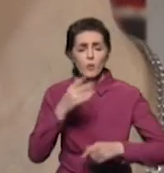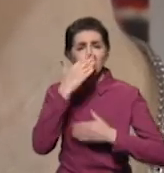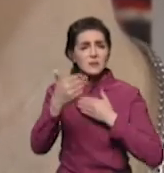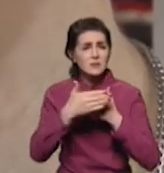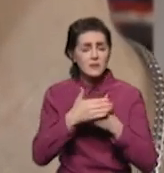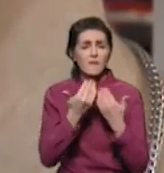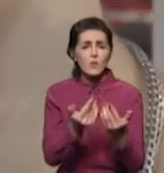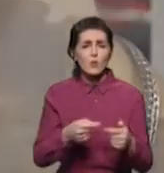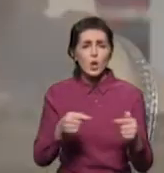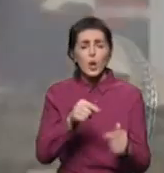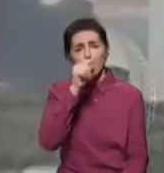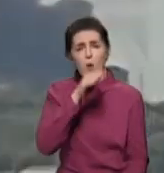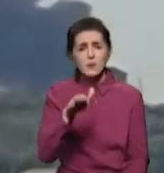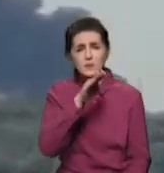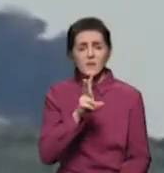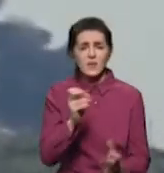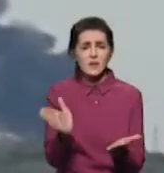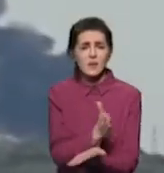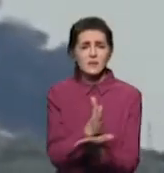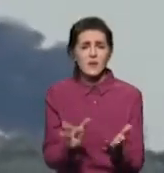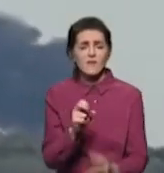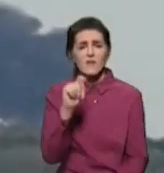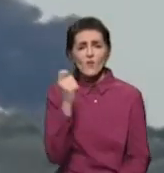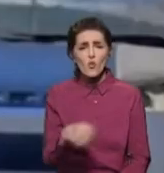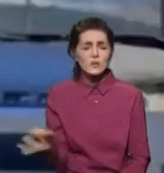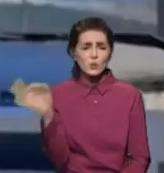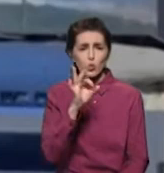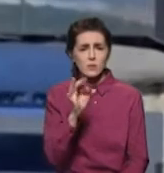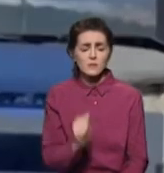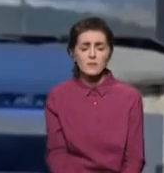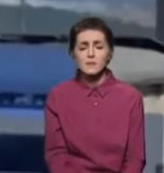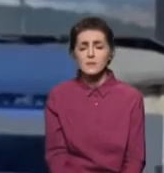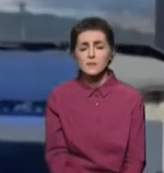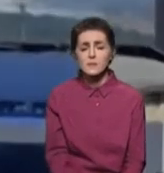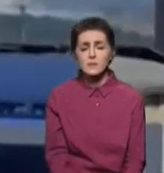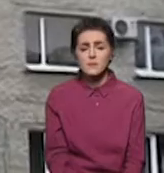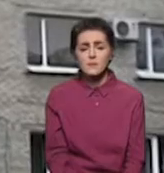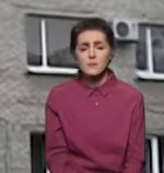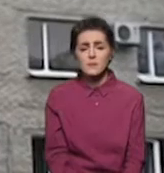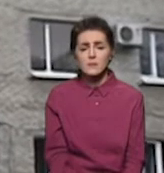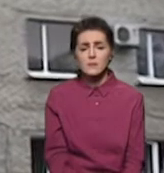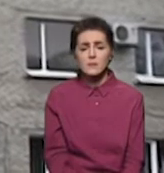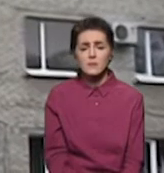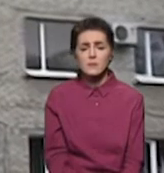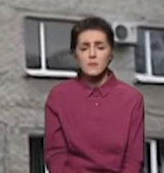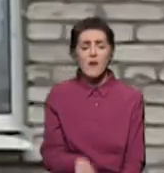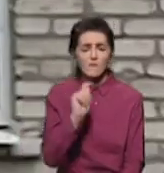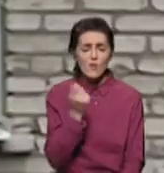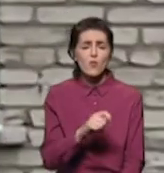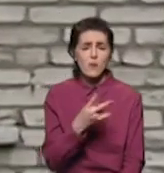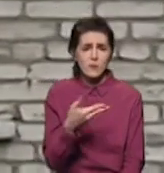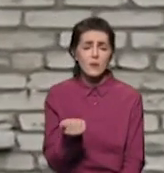родину підлітка з Луганська розділила війна на сході. Війна – це дуже неприємна річ, коли ти